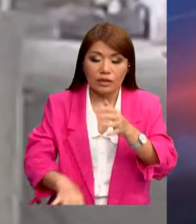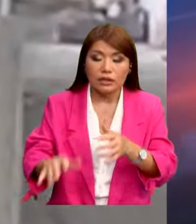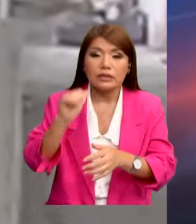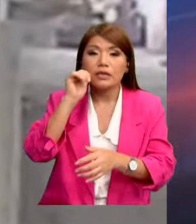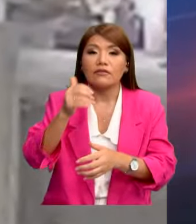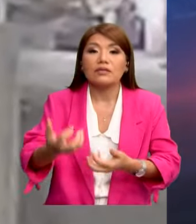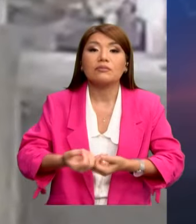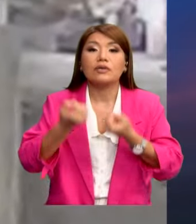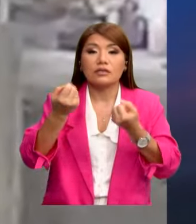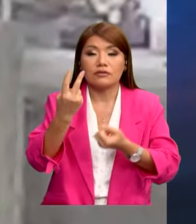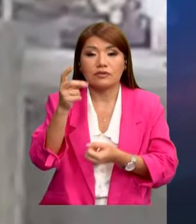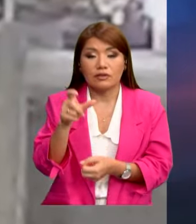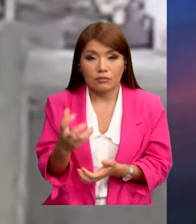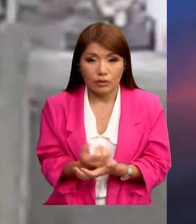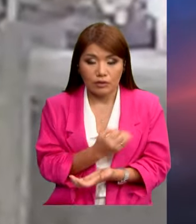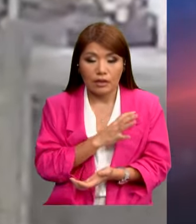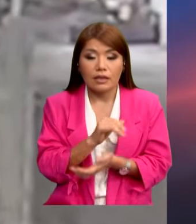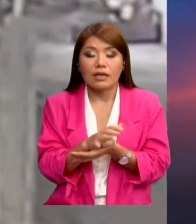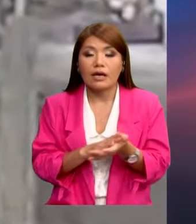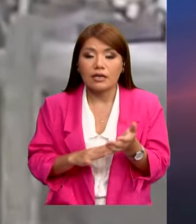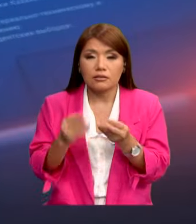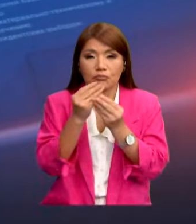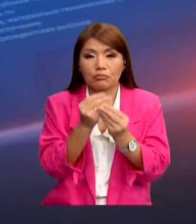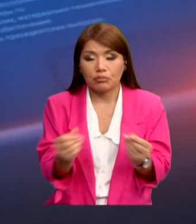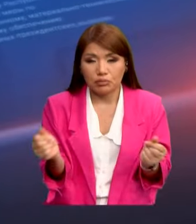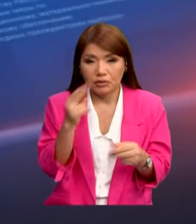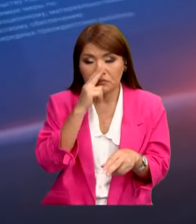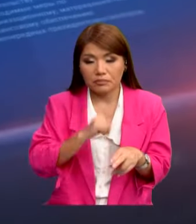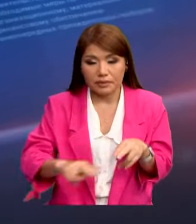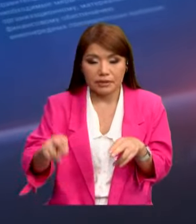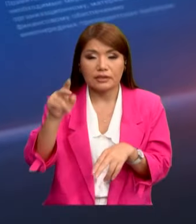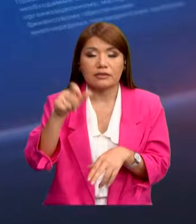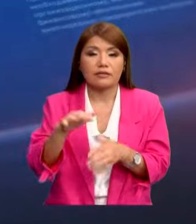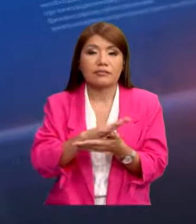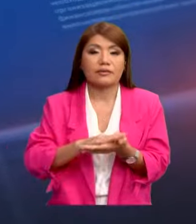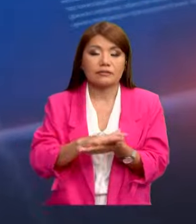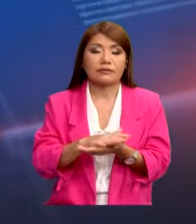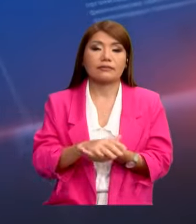ал қалған екеуі табылмаған соң іс-түссіз жоғалғандар санатына жатқызылған еді.